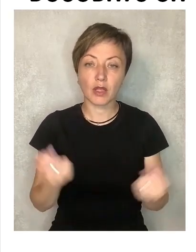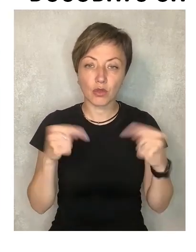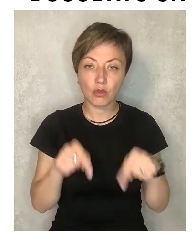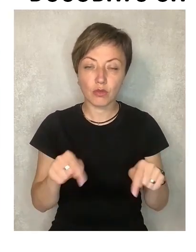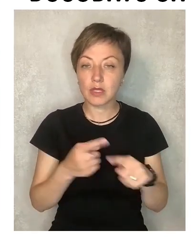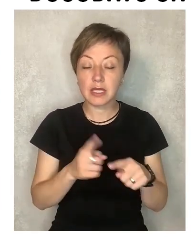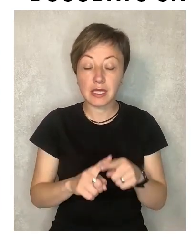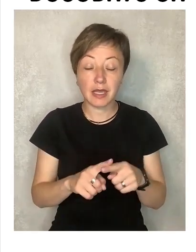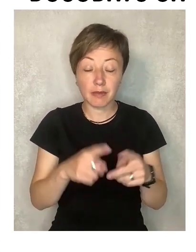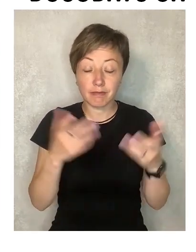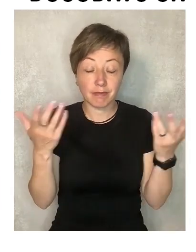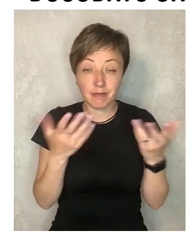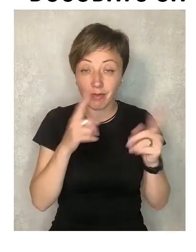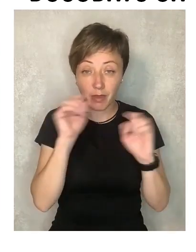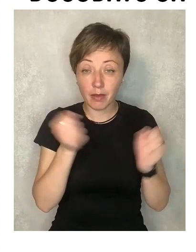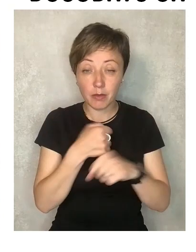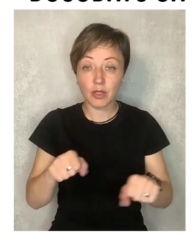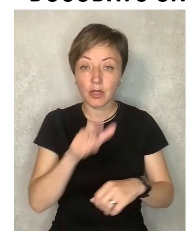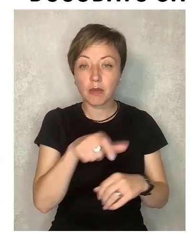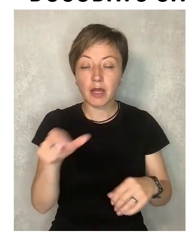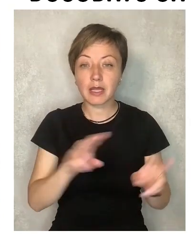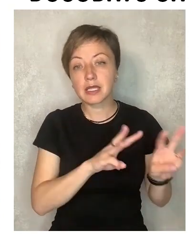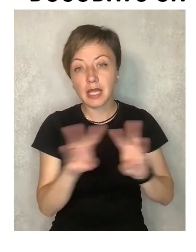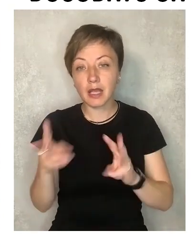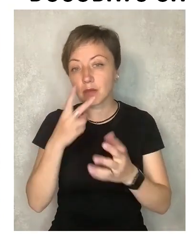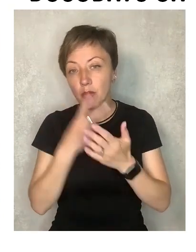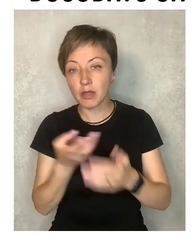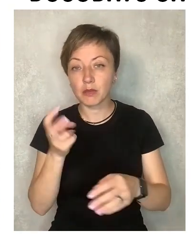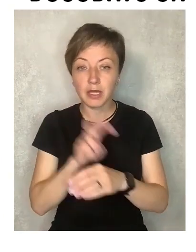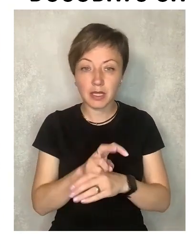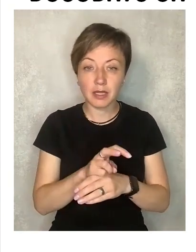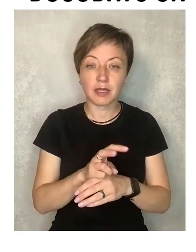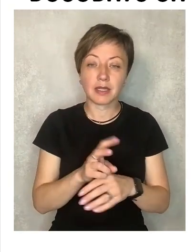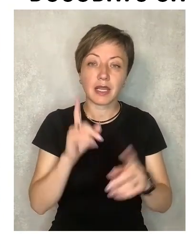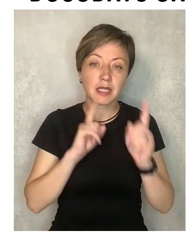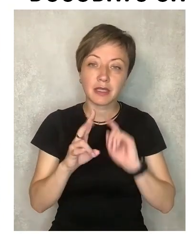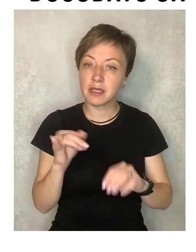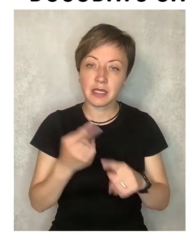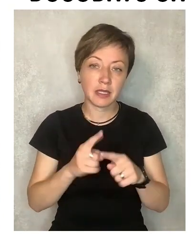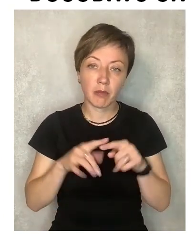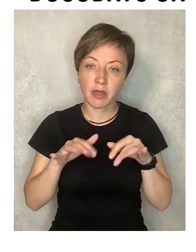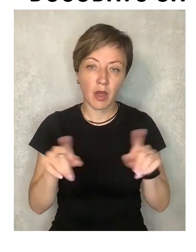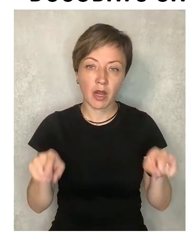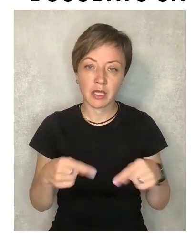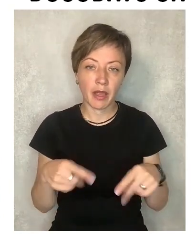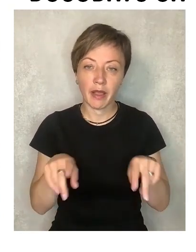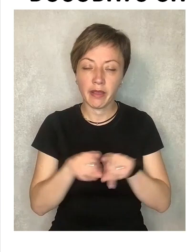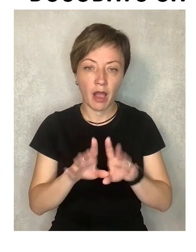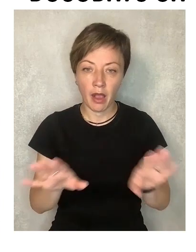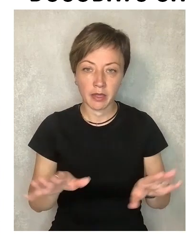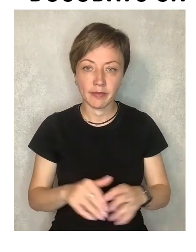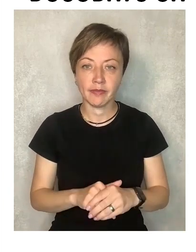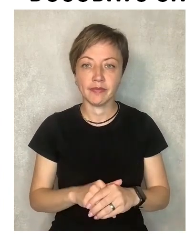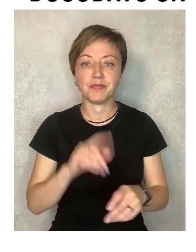ніби мешканці можуть там щось на сайті побачити і прийти на сесію. Ні, ці процеси організовані не так. Скоріше за